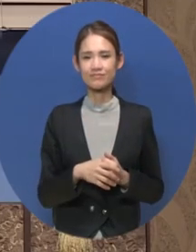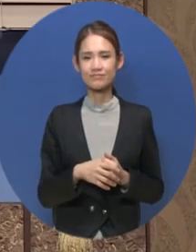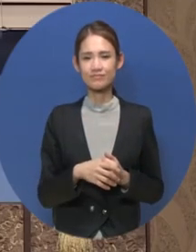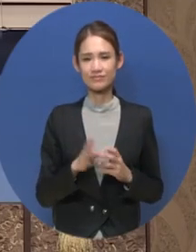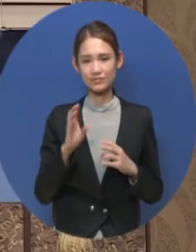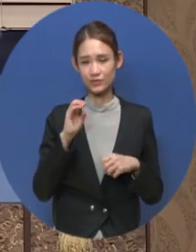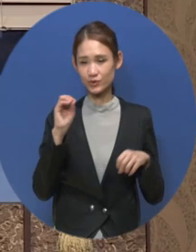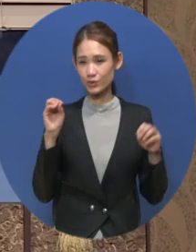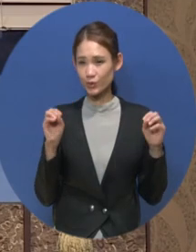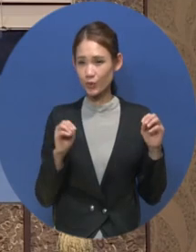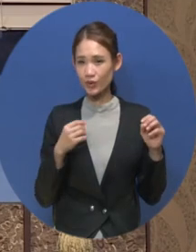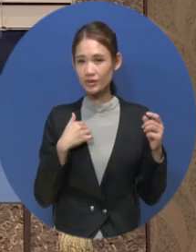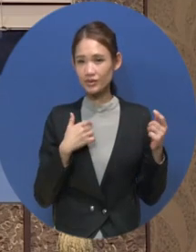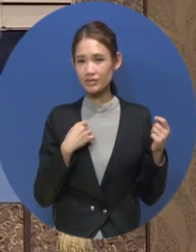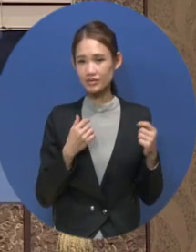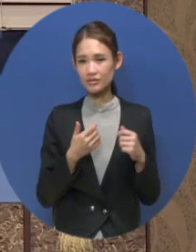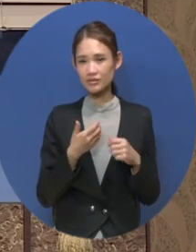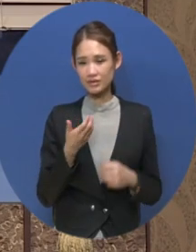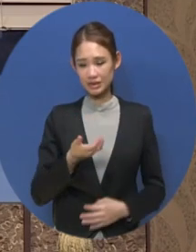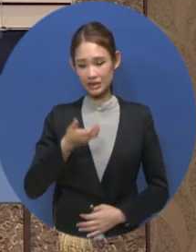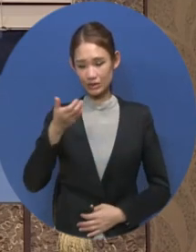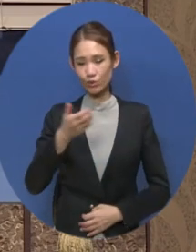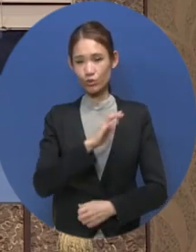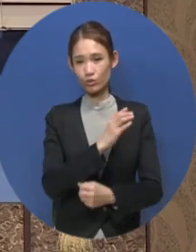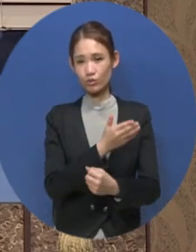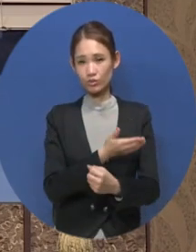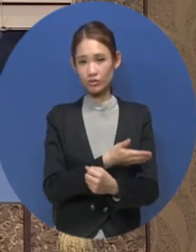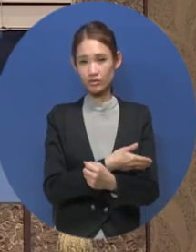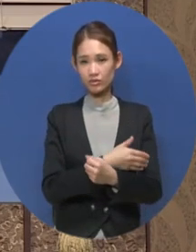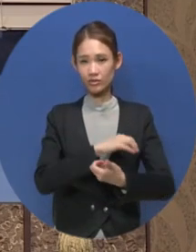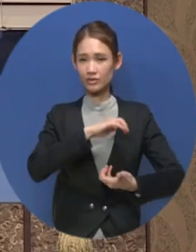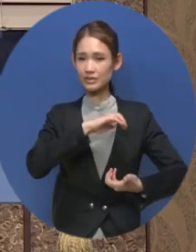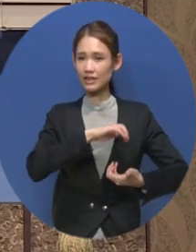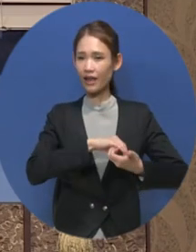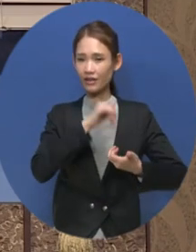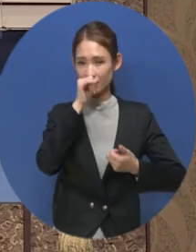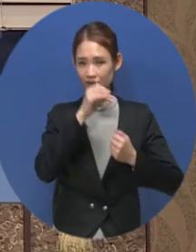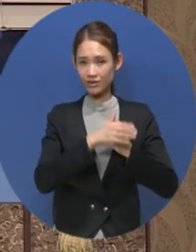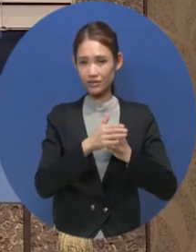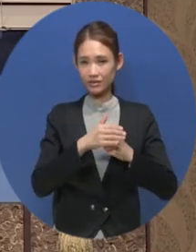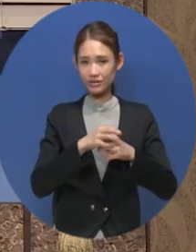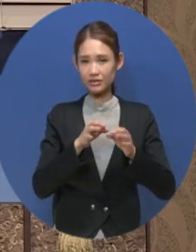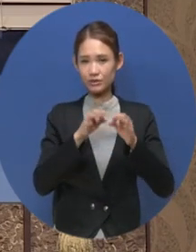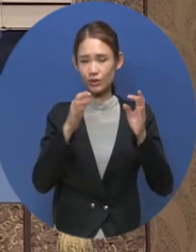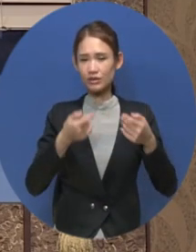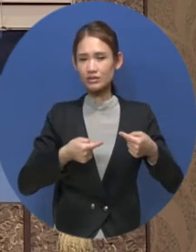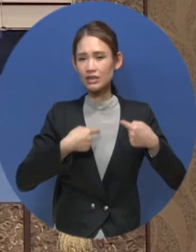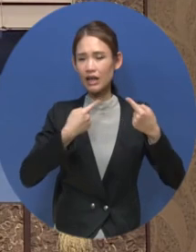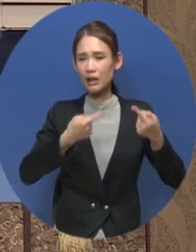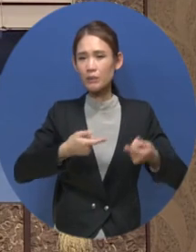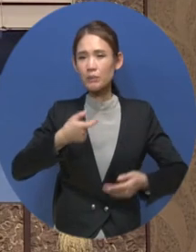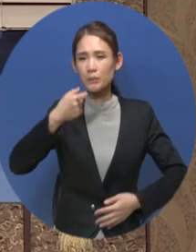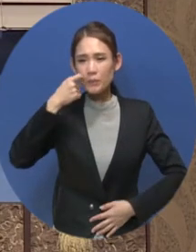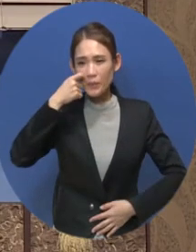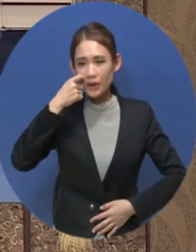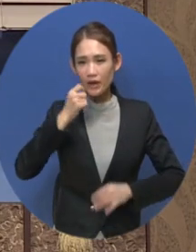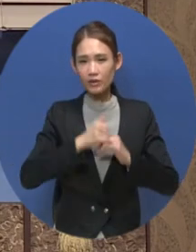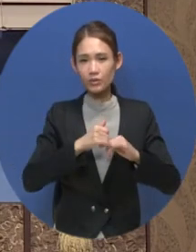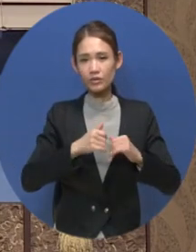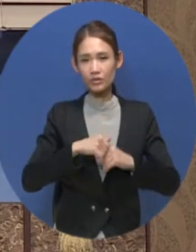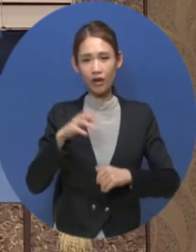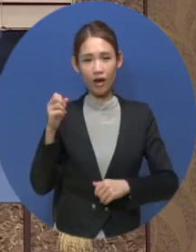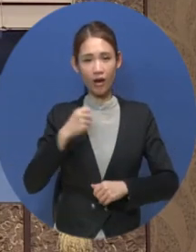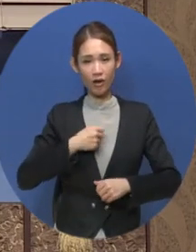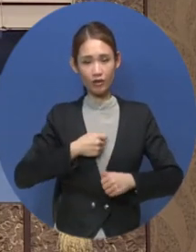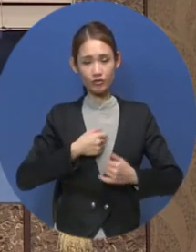오히려 저희들한테는 네. 이동권이라든지 이런 것들이 제한이 있어서 예. 그동안 참여 못했던 분들도